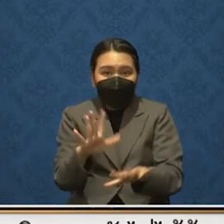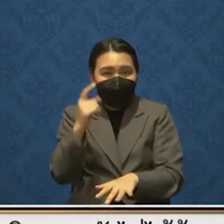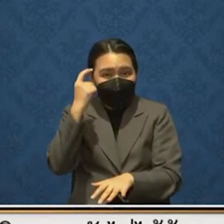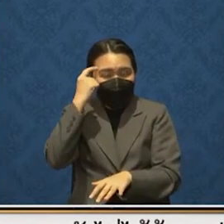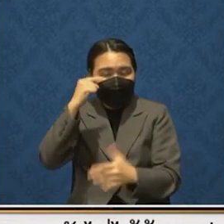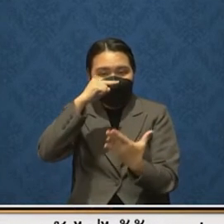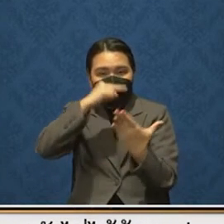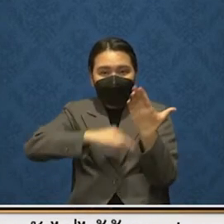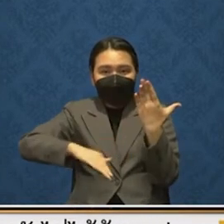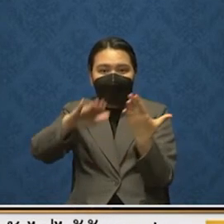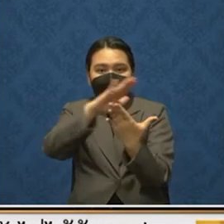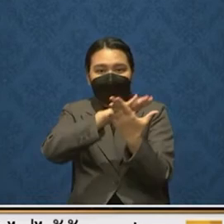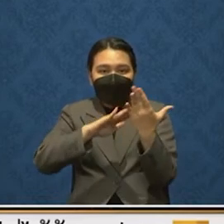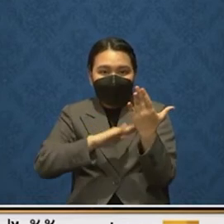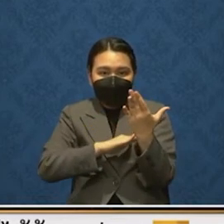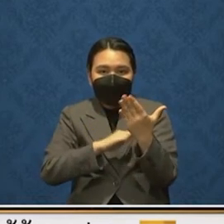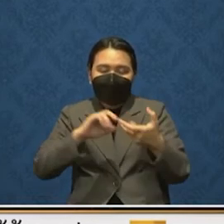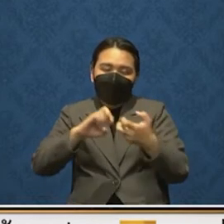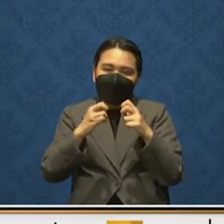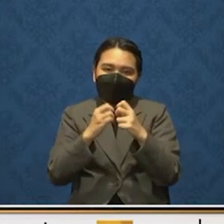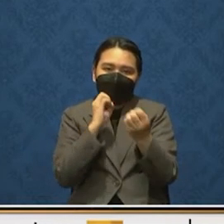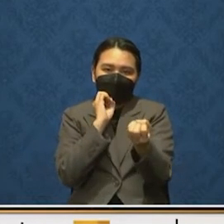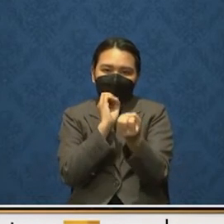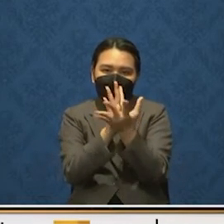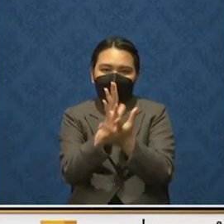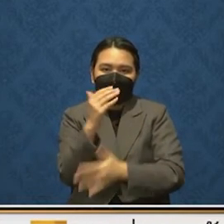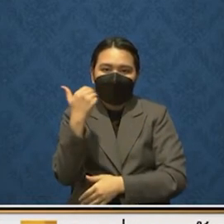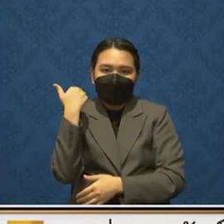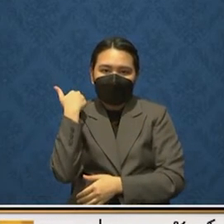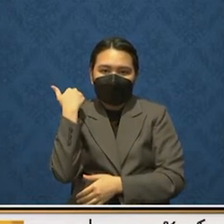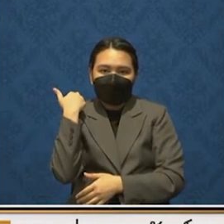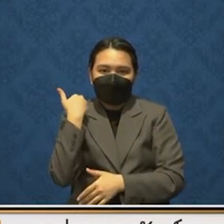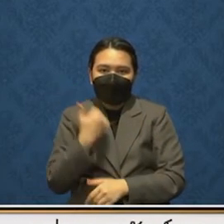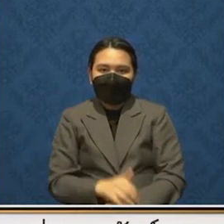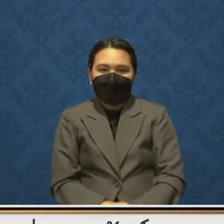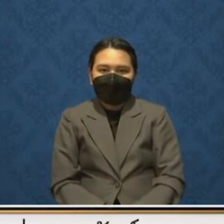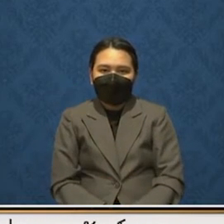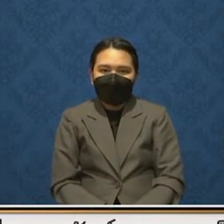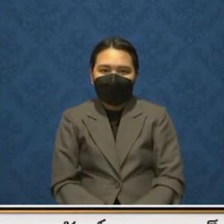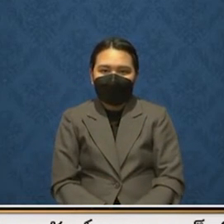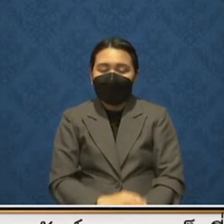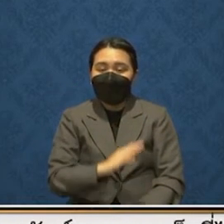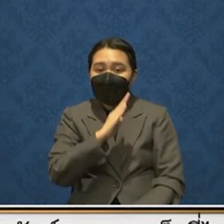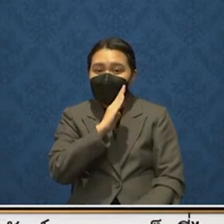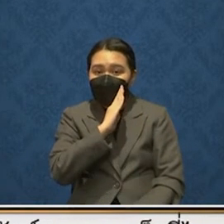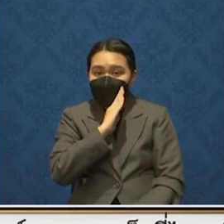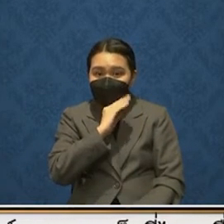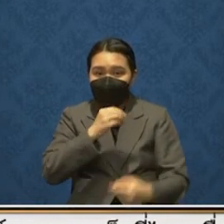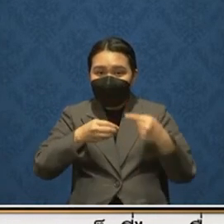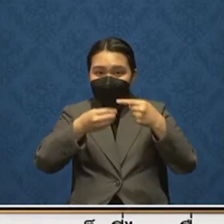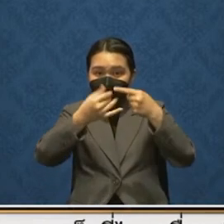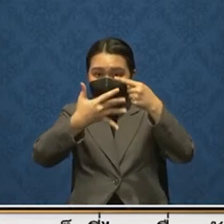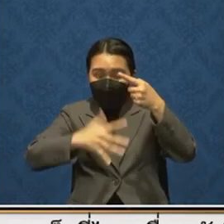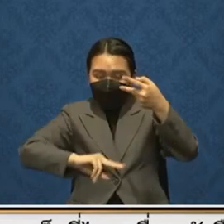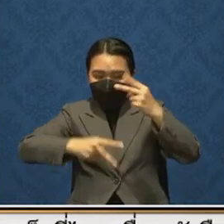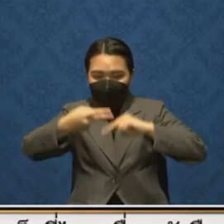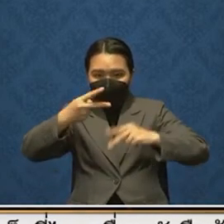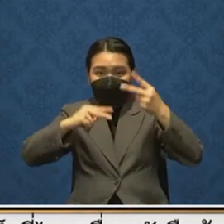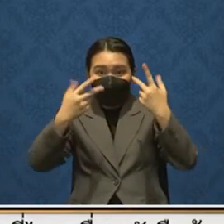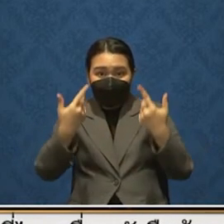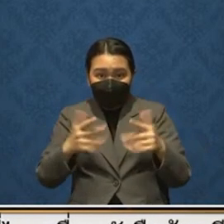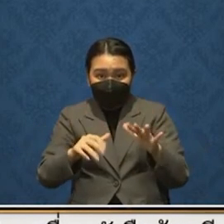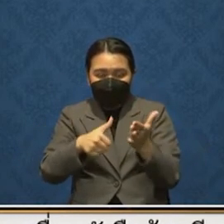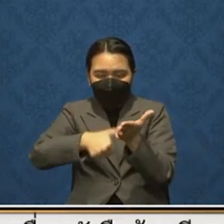ยนะคงจะเป็นปัญหามากนะครับหากจัดอันดับแล้วนี่ควรเริของไยสูง เป็นอัดับ